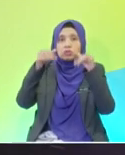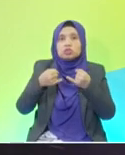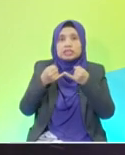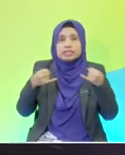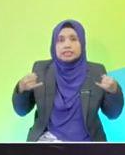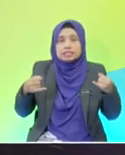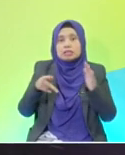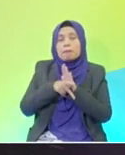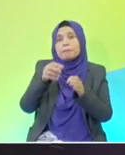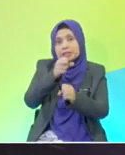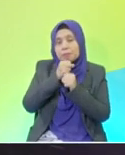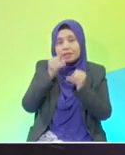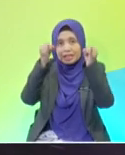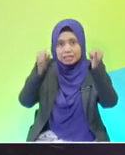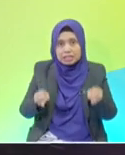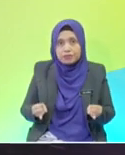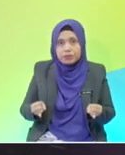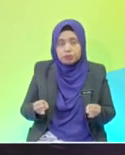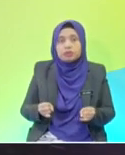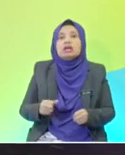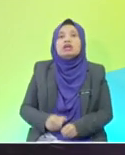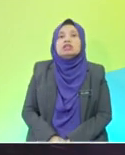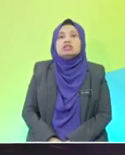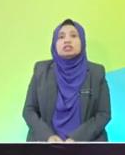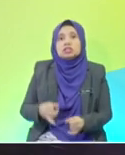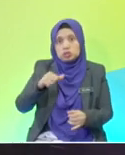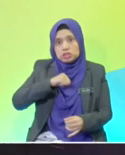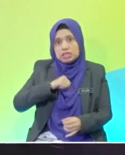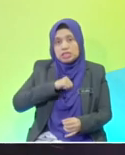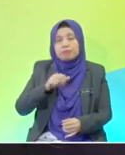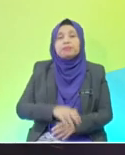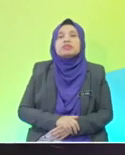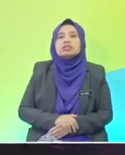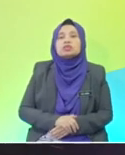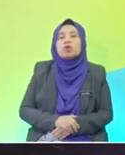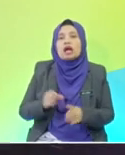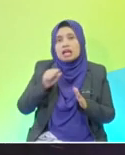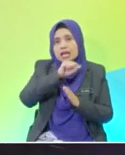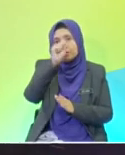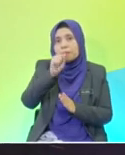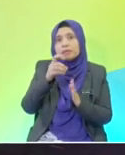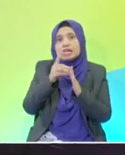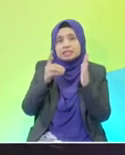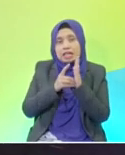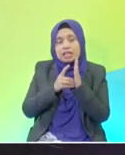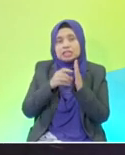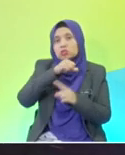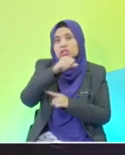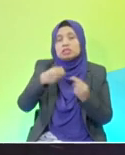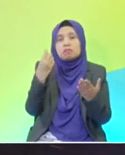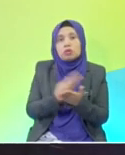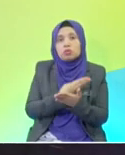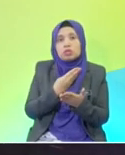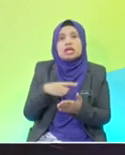pendapatan individu tetapi soal lagi soal berdasar situasi baru kita tak akan